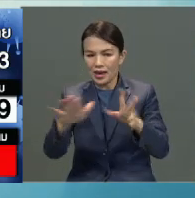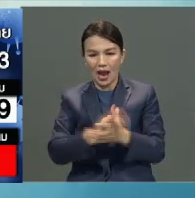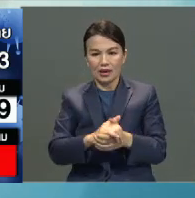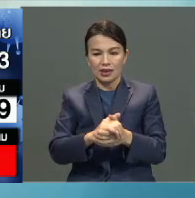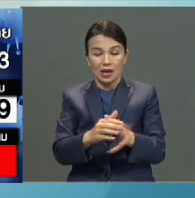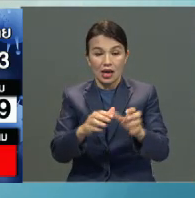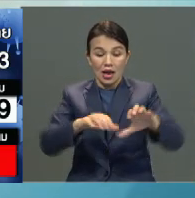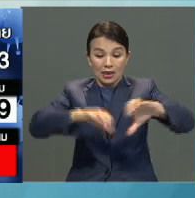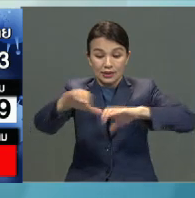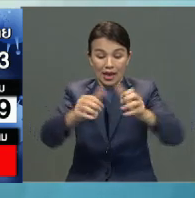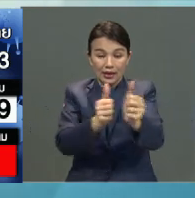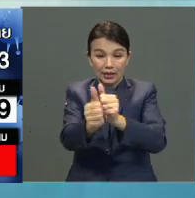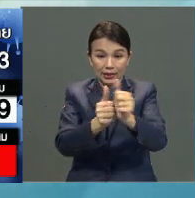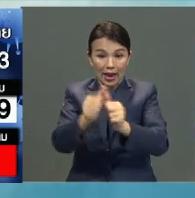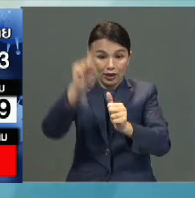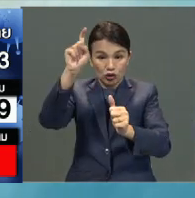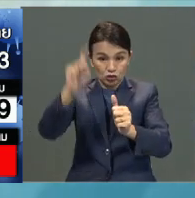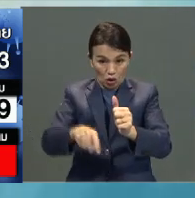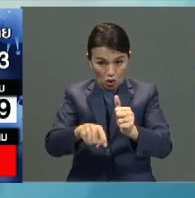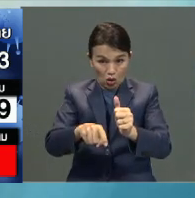คะอันที่สามหรือข้อควายสวนน้ำนะครับสนามเด็กเล่นสวนสนุกทั้งหลายนะครับยกเว้นการใช้เครื่องเล่นในลักษณะที่เป็นการติดตั้งชั่วคราวหรือเครื่องเล่นที่มีพื้นผิวสัมผัสมากซึ่งอาจมีความเสี่ยงต่อการติดโรคในเด็กในเด็กเช่นบ้านเบื่อหรือบ้านลมบ้านลมก็ไม่ได้นะครับพื้นผิวสัมผัสเยอะน้ำมูกน้ำลายเลี้ยงหลายของเด็กๆอาจจะไปเป็นเพื่อนได้นะครับอันนี้ก็ก็ให้เปิดส่วนใหญ่เปิดได้นะครับยกเว้นแค่บ้านบอลบ้านลมสนามกีฬาแล้วก็สถานที่ออกกำลังกายลานกีฬาหรือการเพื่อการเรียนการสอนในทุกประเภทกีฬาโดยสามารถจากการแข่งขันและจัดให้มีการถ่ายทอดโทรทัศน์การแข่งขันกีฬาได้แต่ต้องไม่มีผู้ชมอยู่ในสนามแข่งขันและการจัดการแข่งขันต้องดำเนินการตามขั้นGodตอนและวิธีการทางที่ราชการกำหนดเป็นไงตอนนี้ก็เปิดเกือบหมดแล้วนะครับตอนนี้นะครับแล้วก็สุดท้ายตู้เกมเครื่อง